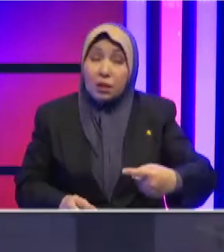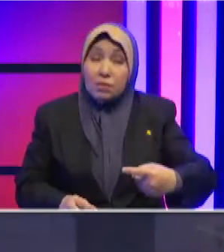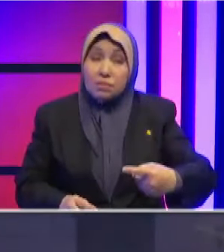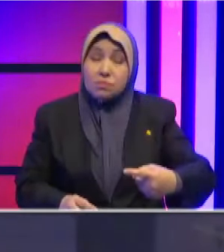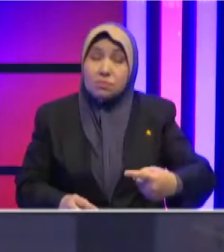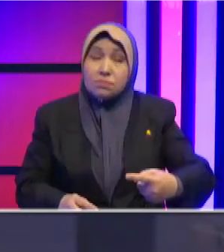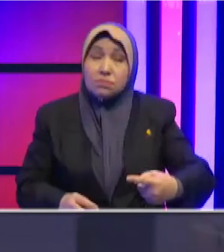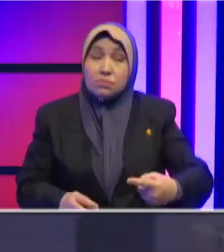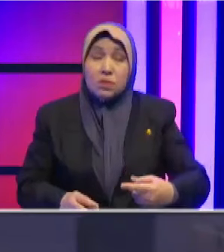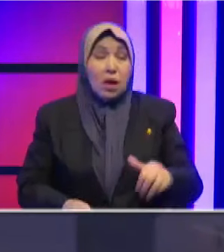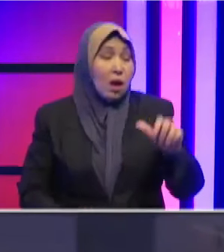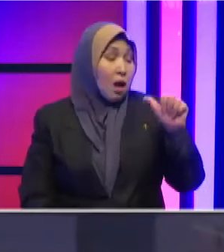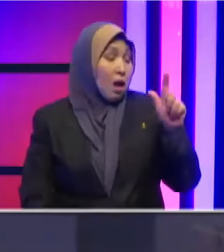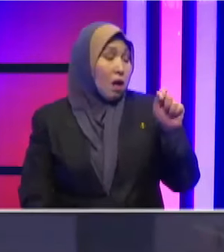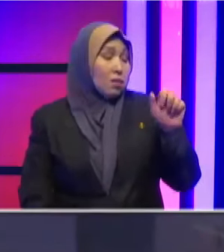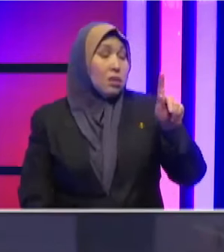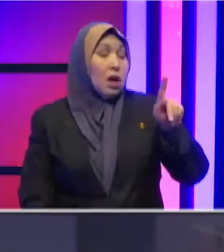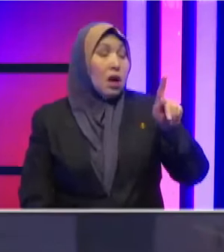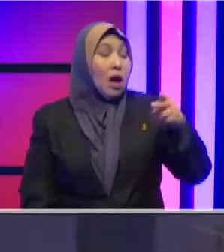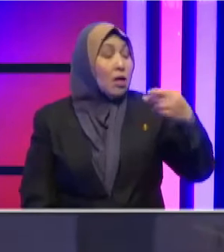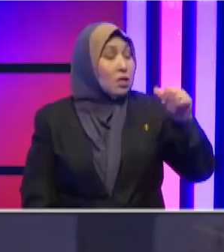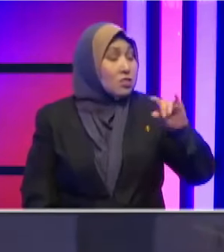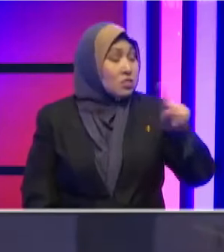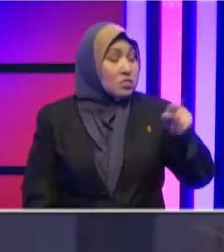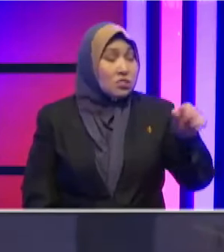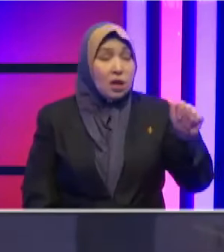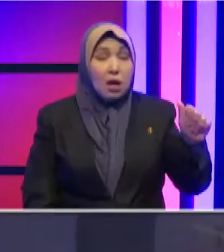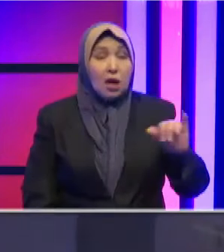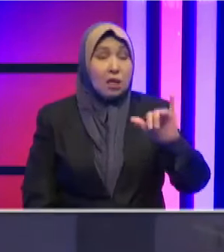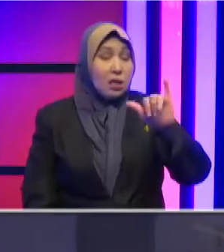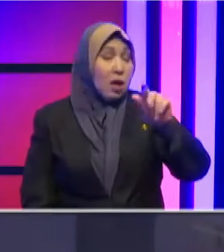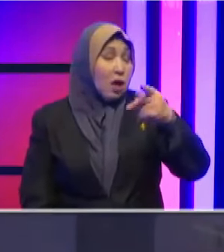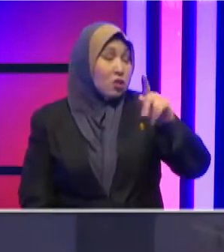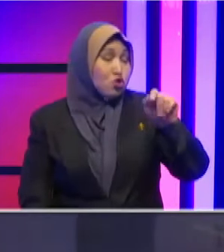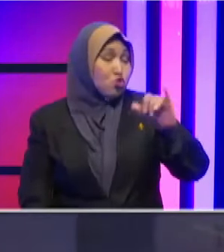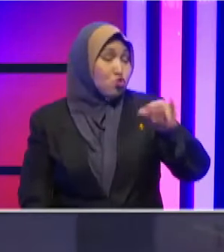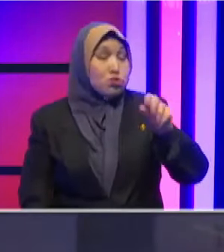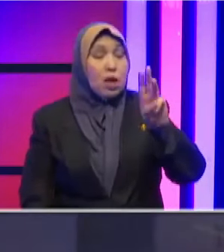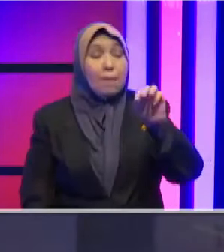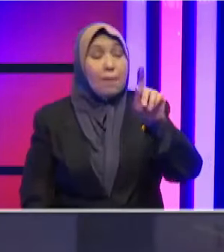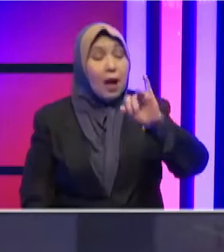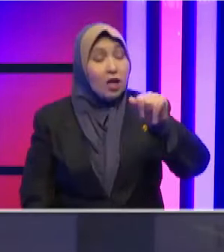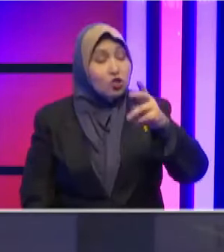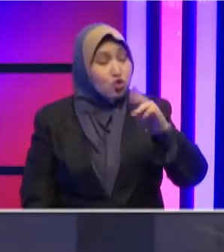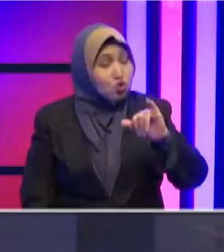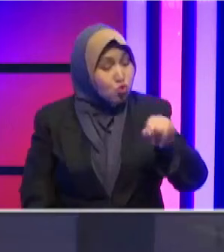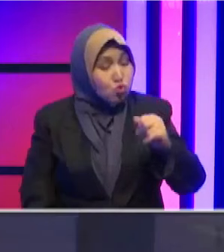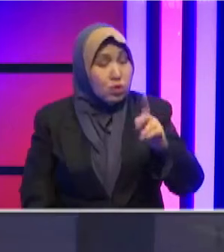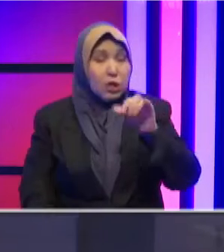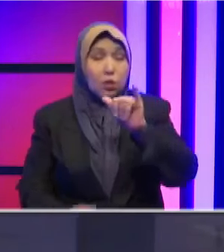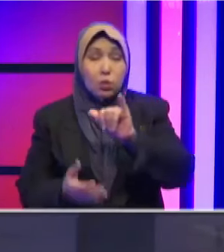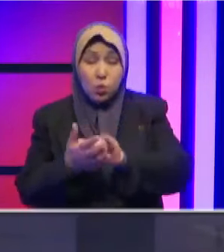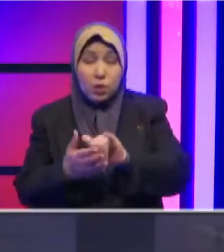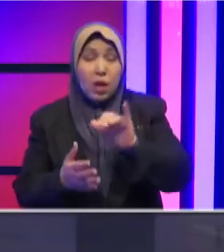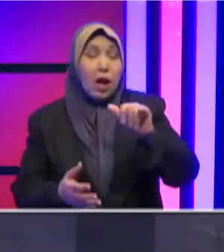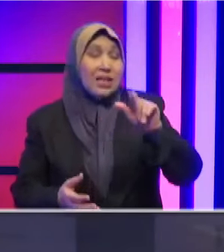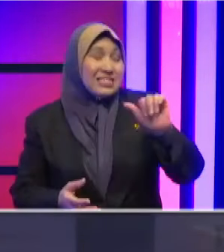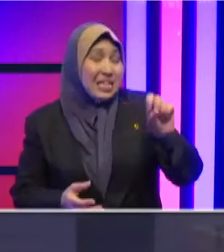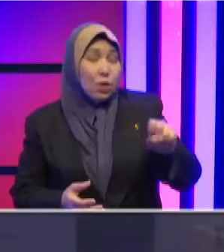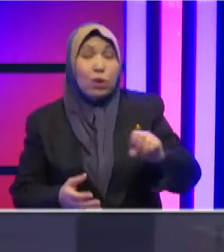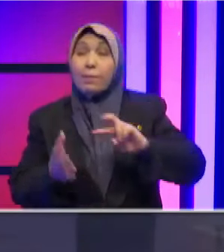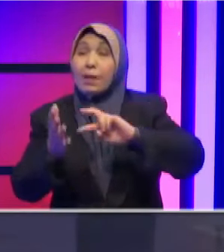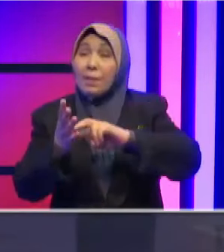kata ijtihad Yakjuj Makjuj Humming kulihat dabin yang silun